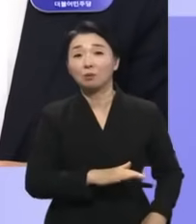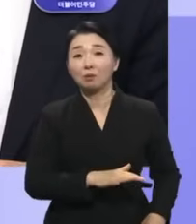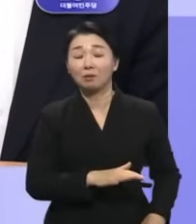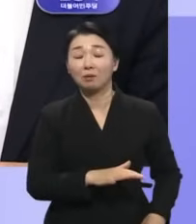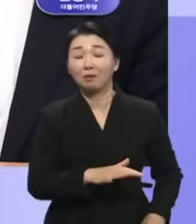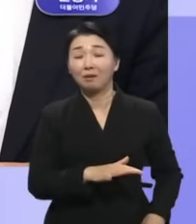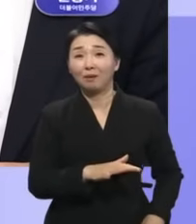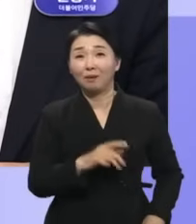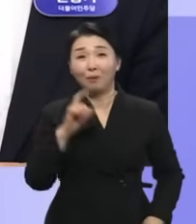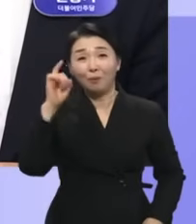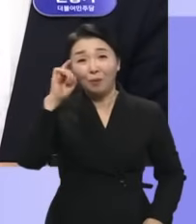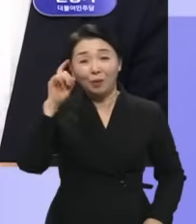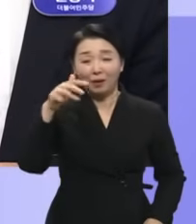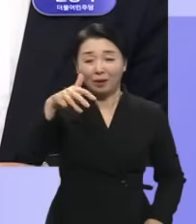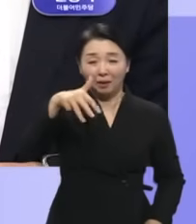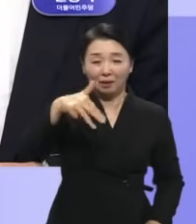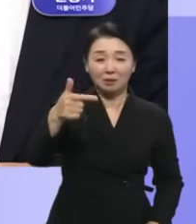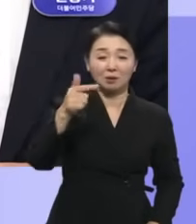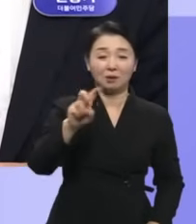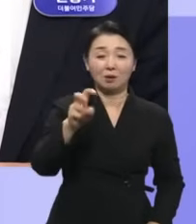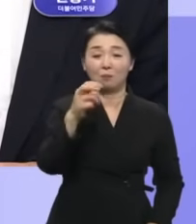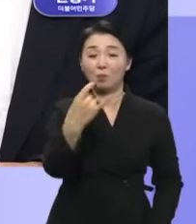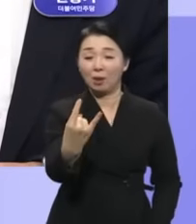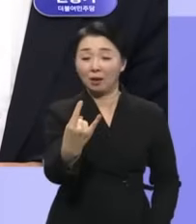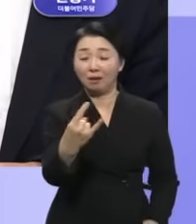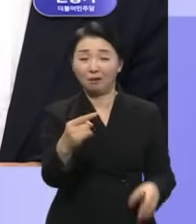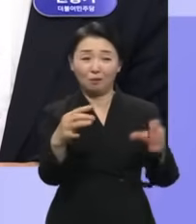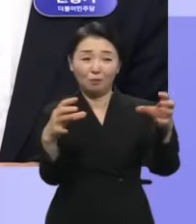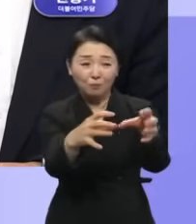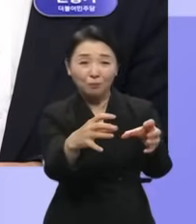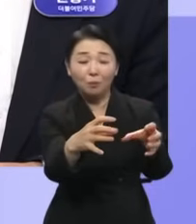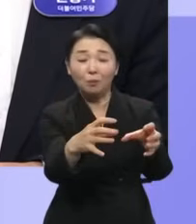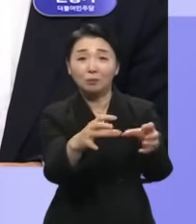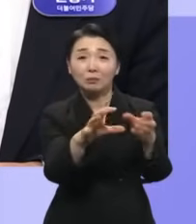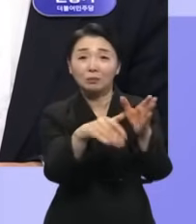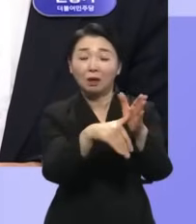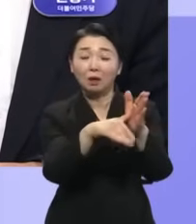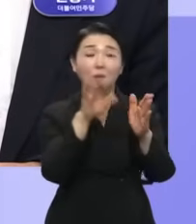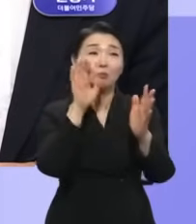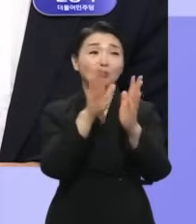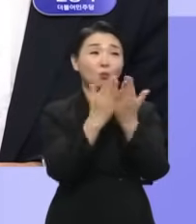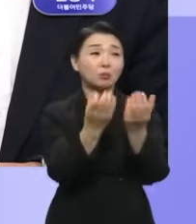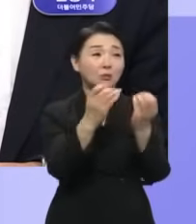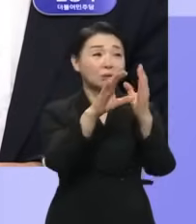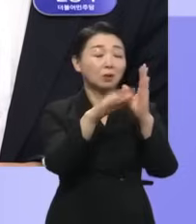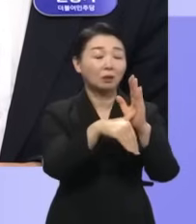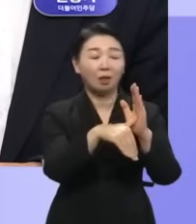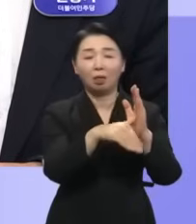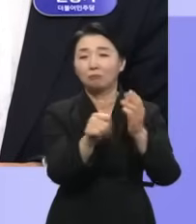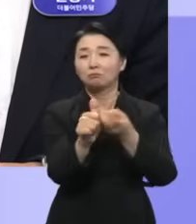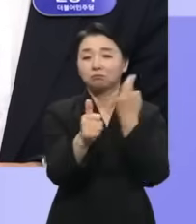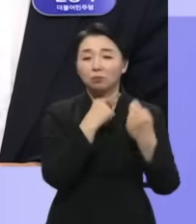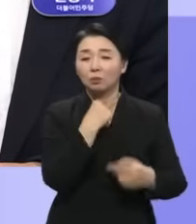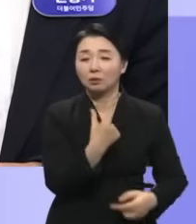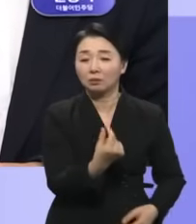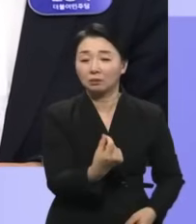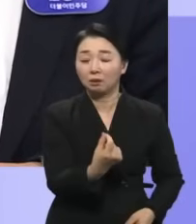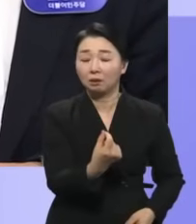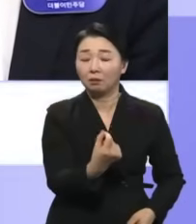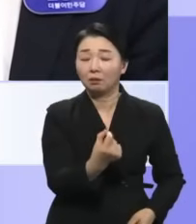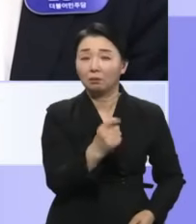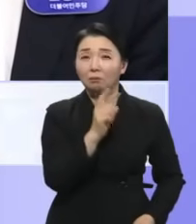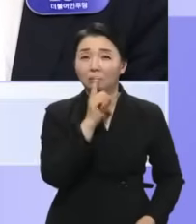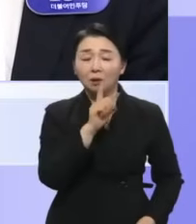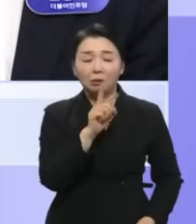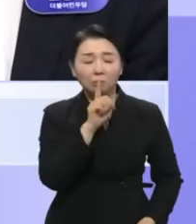의원들 이제 처럼의 소속 의원들이 많이 모인 콘서트 현장에서는 좀 그렇지가 않은 상황 같습니다 왜 이런 발언들이 좀 계속